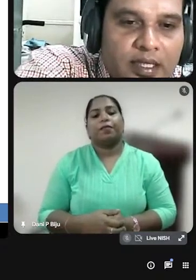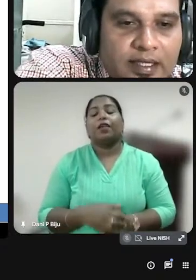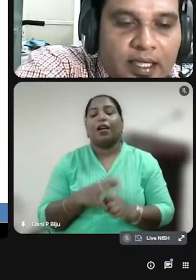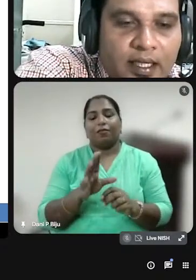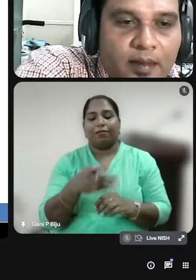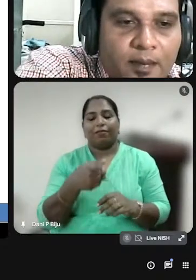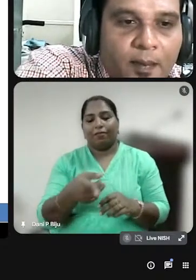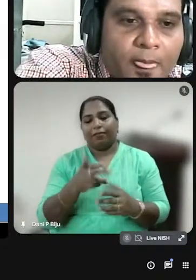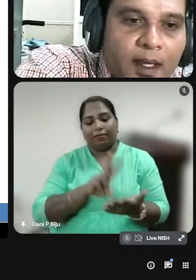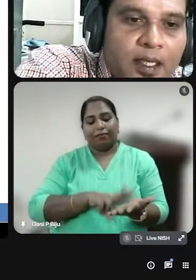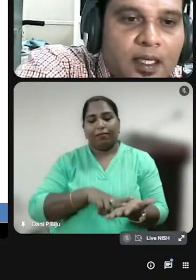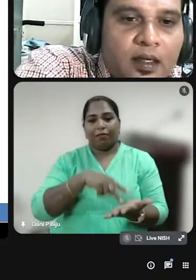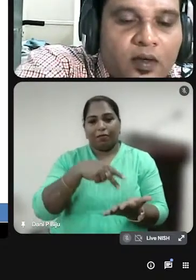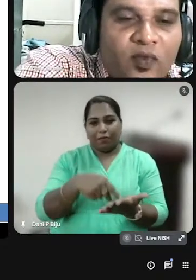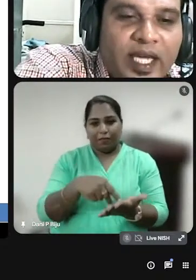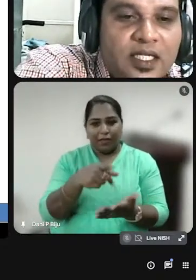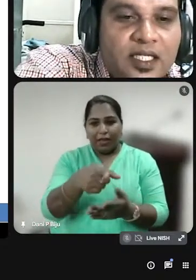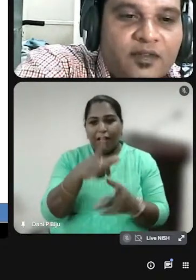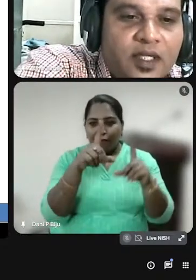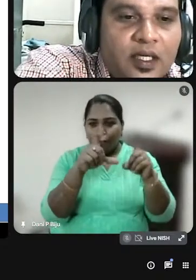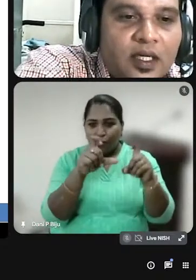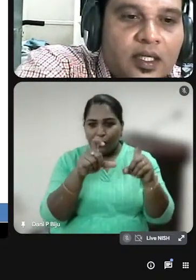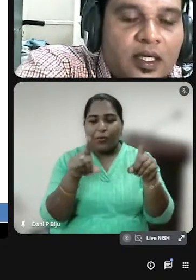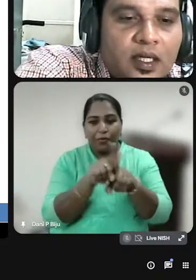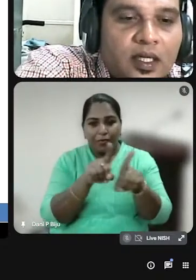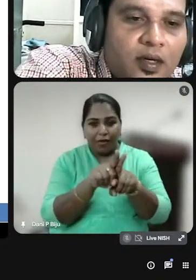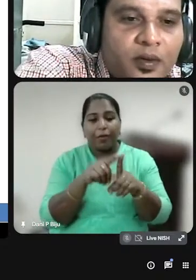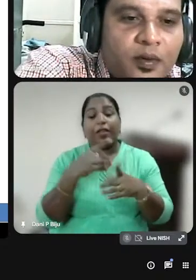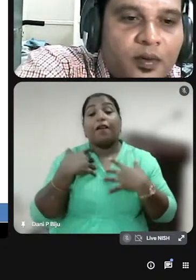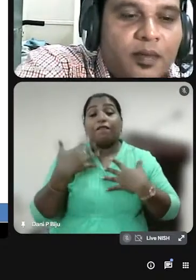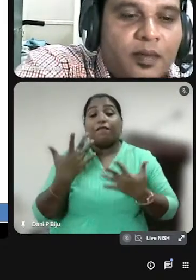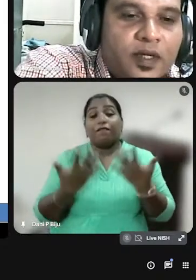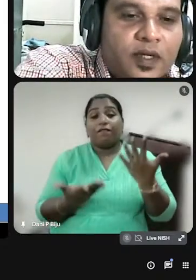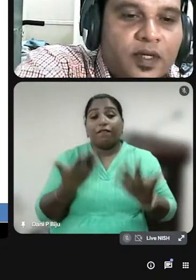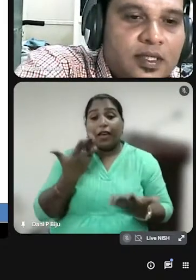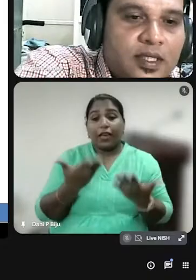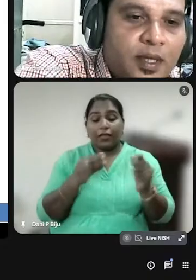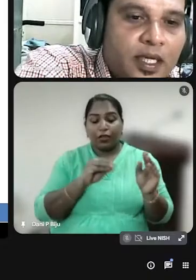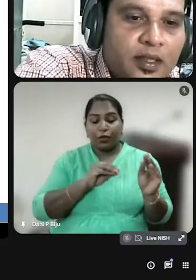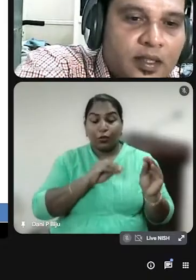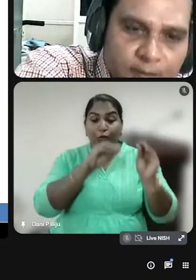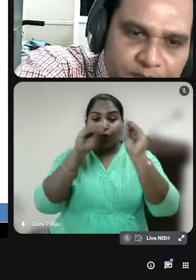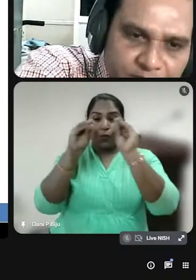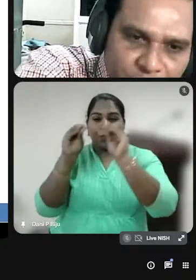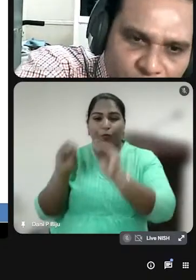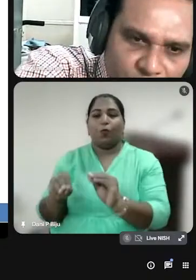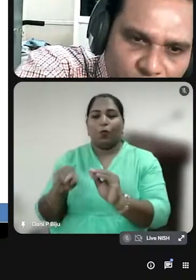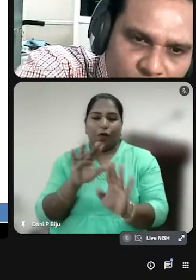ഒന്ന് സ്ട്രെച്ച് ചെയ്യുക. ഇതാണ് വെയിറ്റ് ഷിഫ്റ്റിംഗ് എന്നാണ് ആ ഒരു ടൈപ്പ് ഓഫ് എക്സസൈസ്.